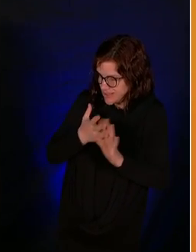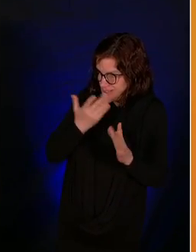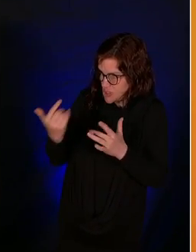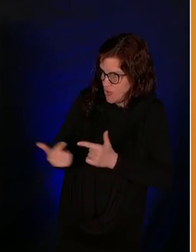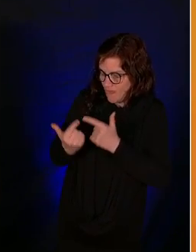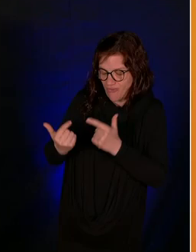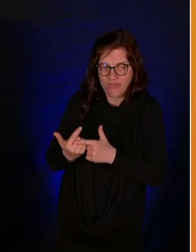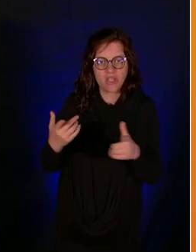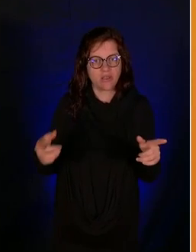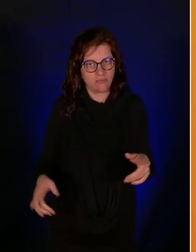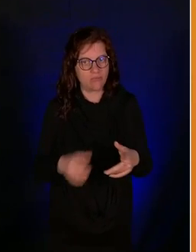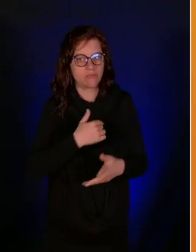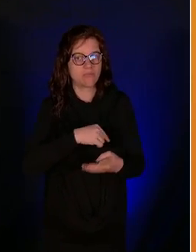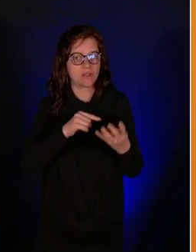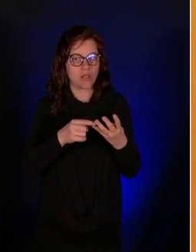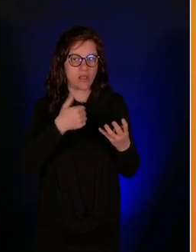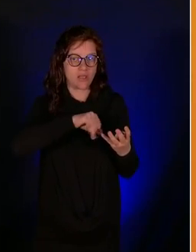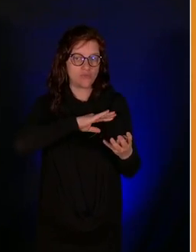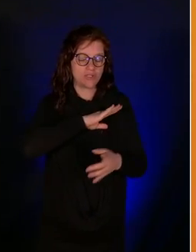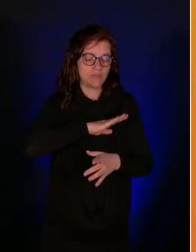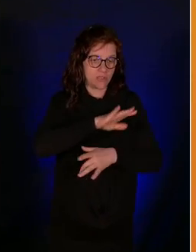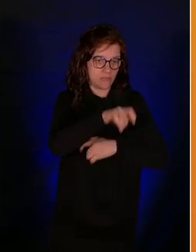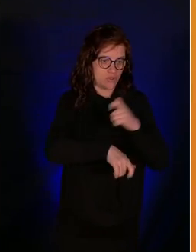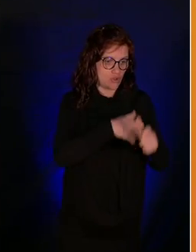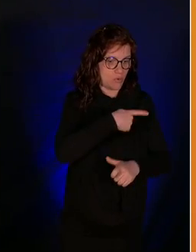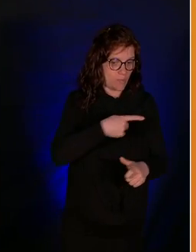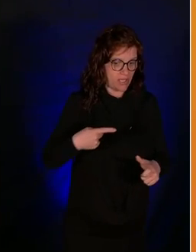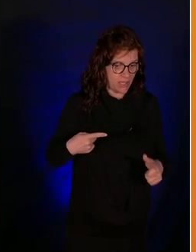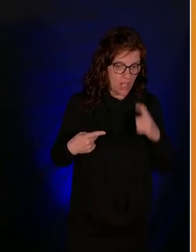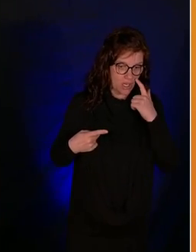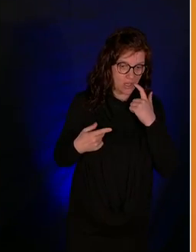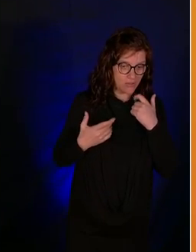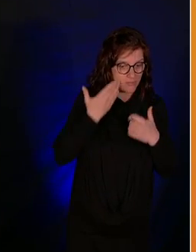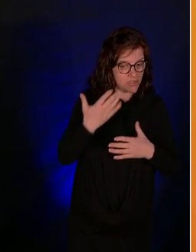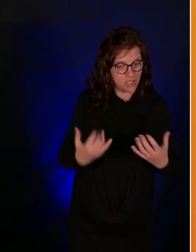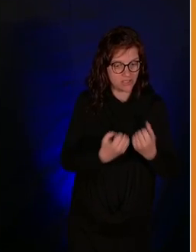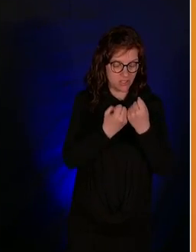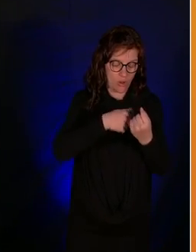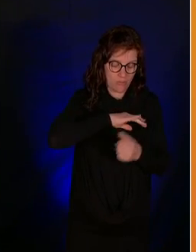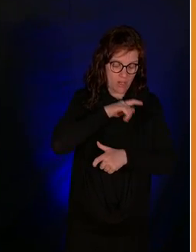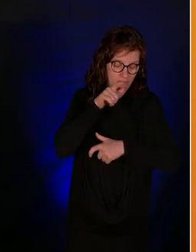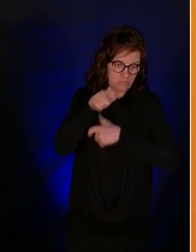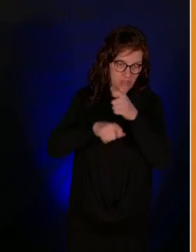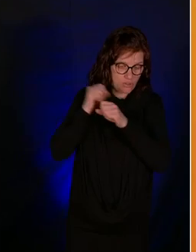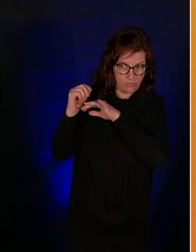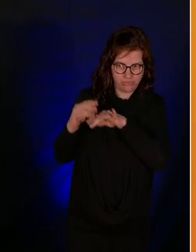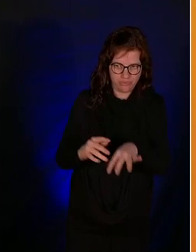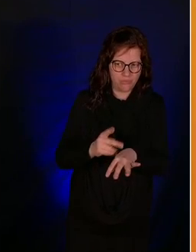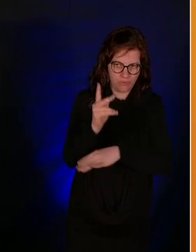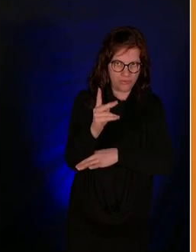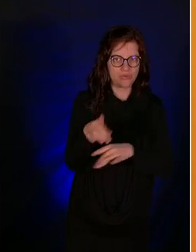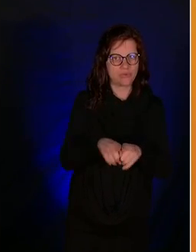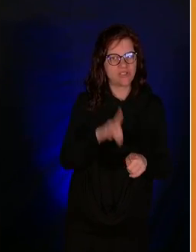la responsabilité des propriétaires en termes d'accidents, parce qu'il y a plus de pratiquants, et en termes de